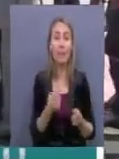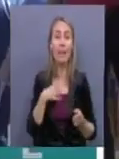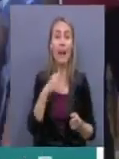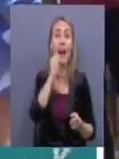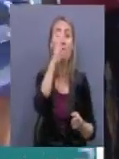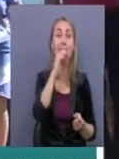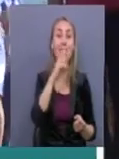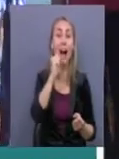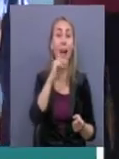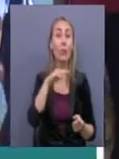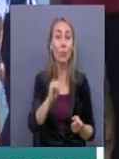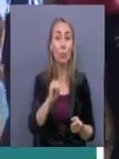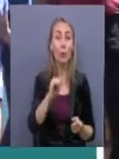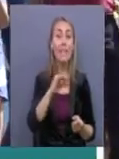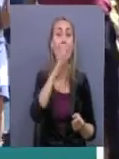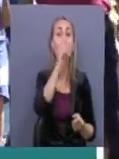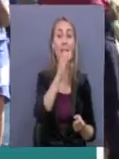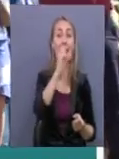түсті.